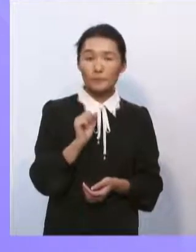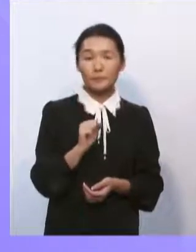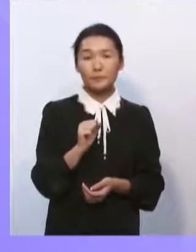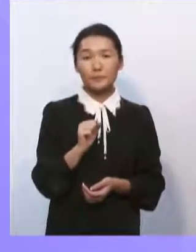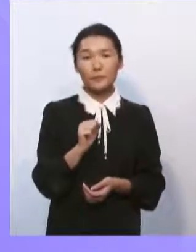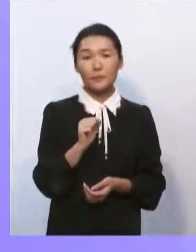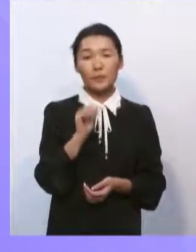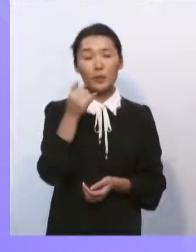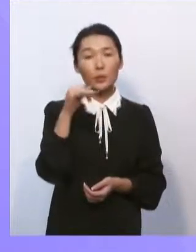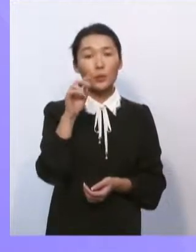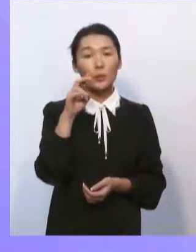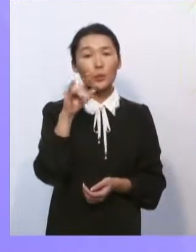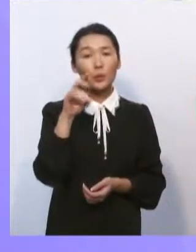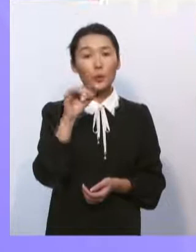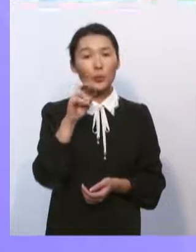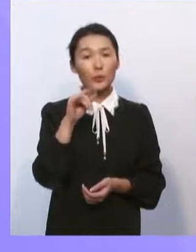Үй бүлөбүздү.